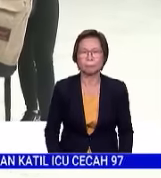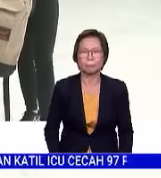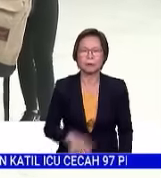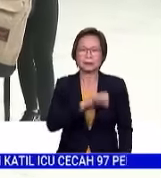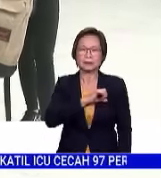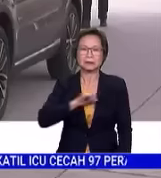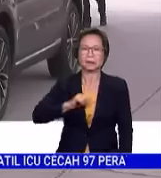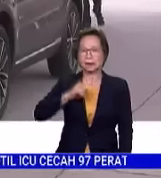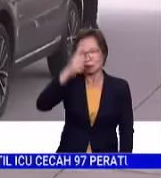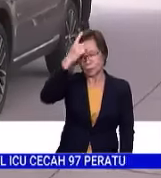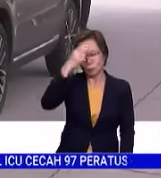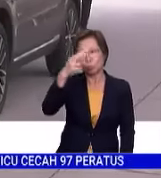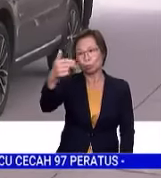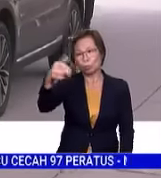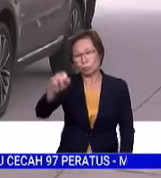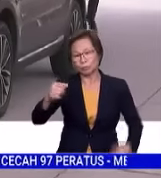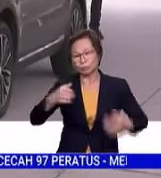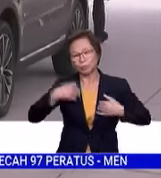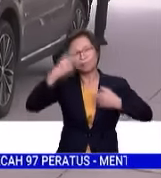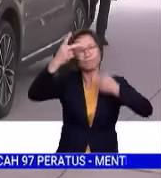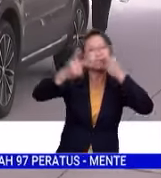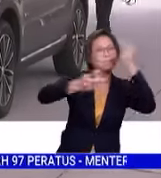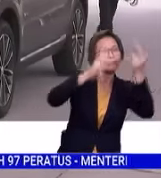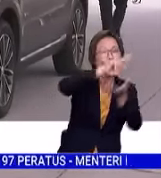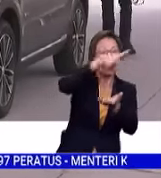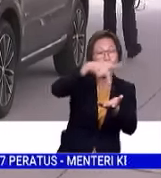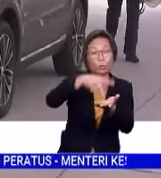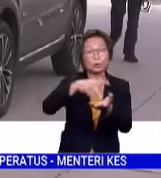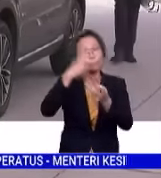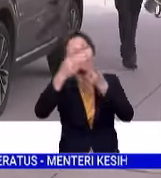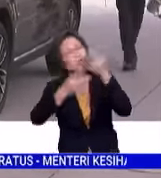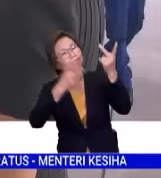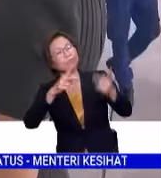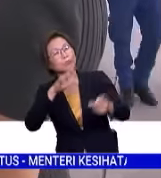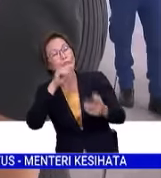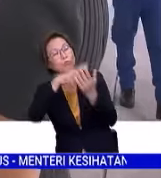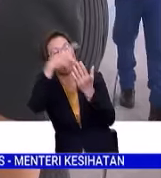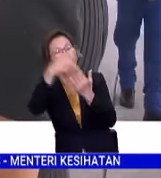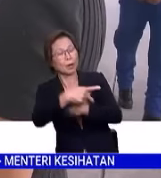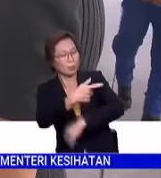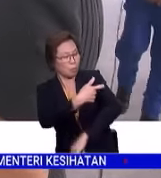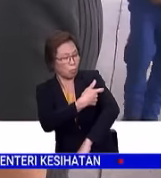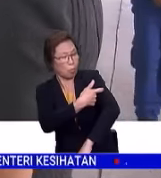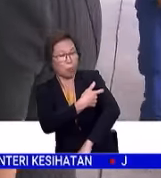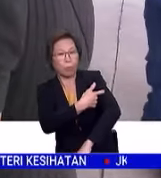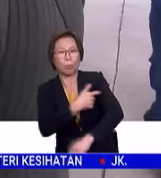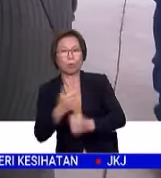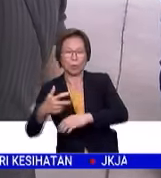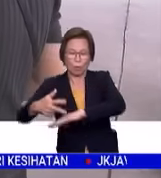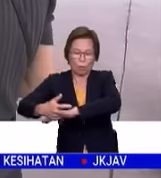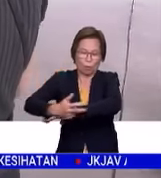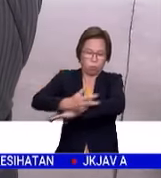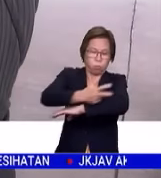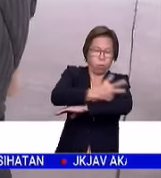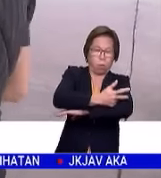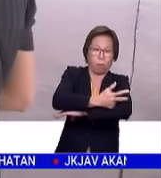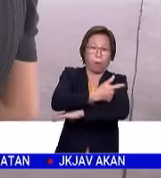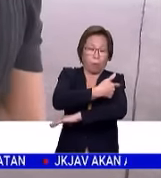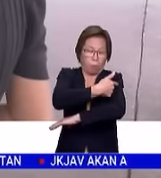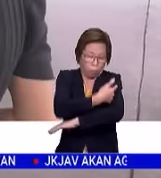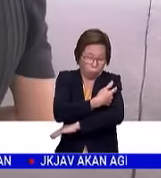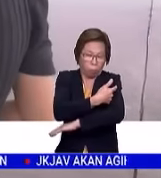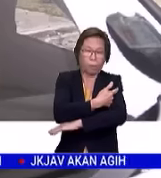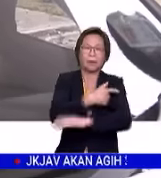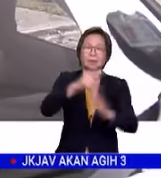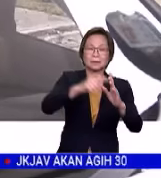Senator Datuk Ras Adiba yang mengadakan tinjauan di pusat berkenaan berkata program vaksinasi secara pandu lalu itu akan dimulakan